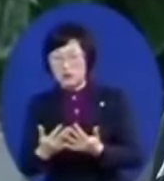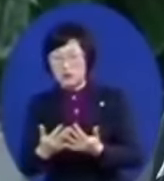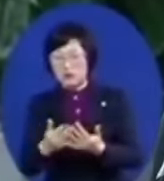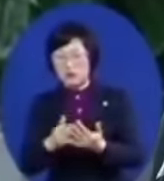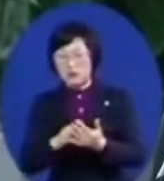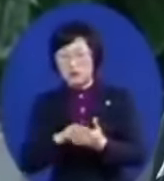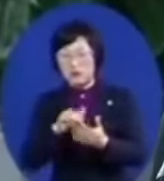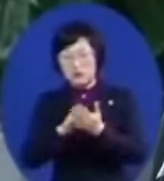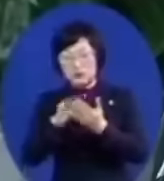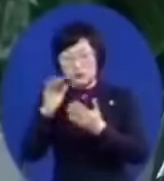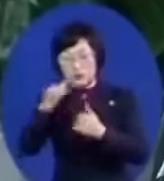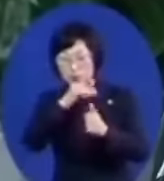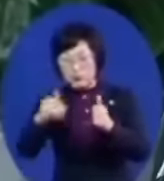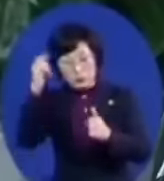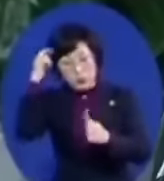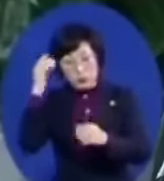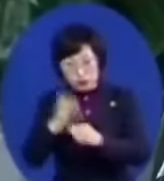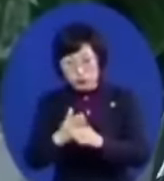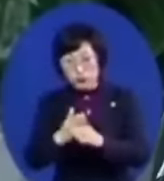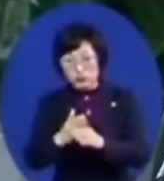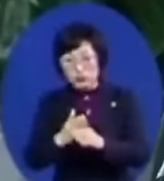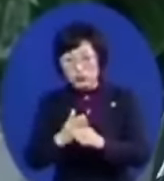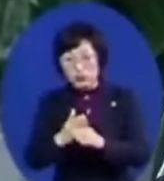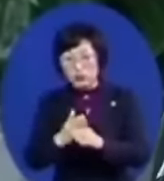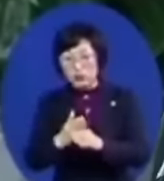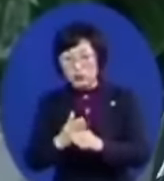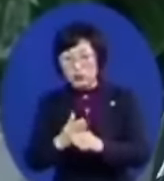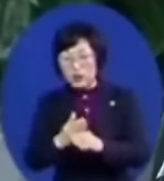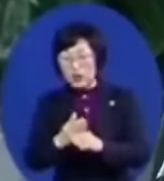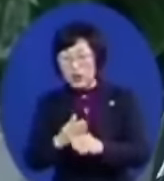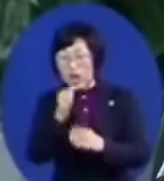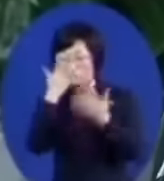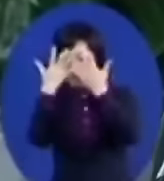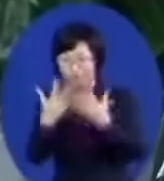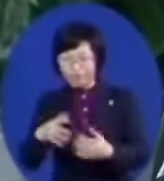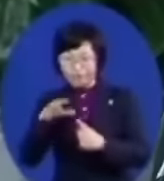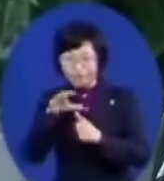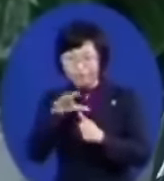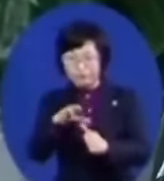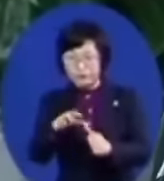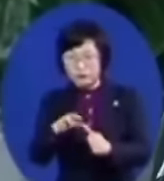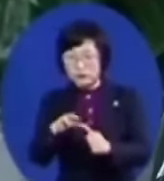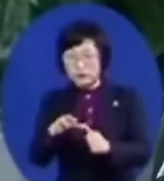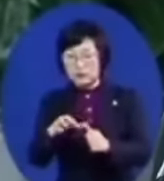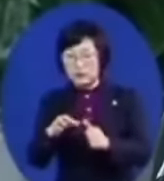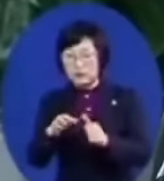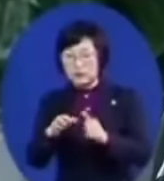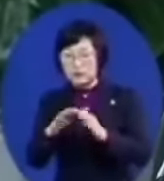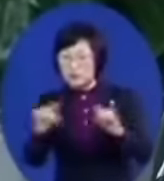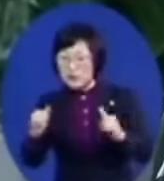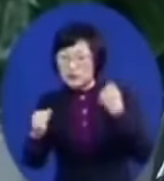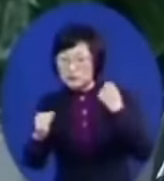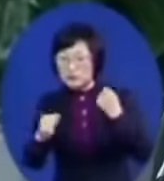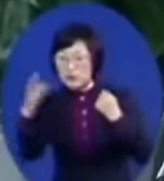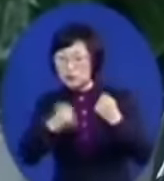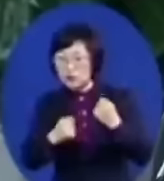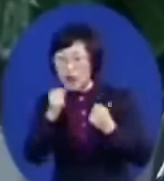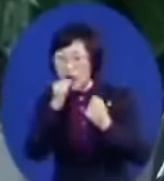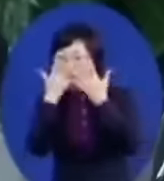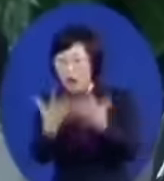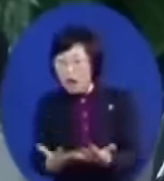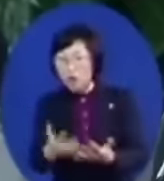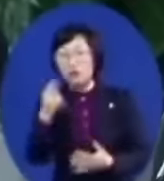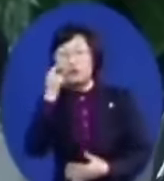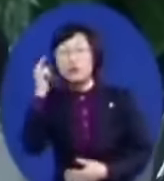참령을 하려고 했는데 그때까지 감옥에 가둬놨는데 도저히 사람의 생각으로 나올 수가 없습니다. 왜냐하면